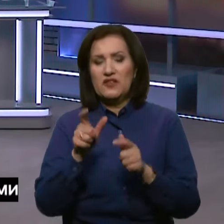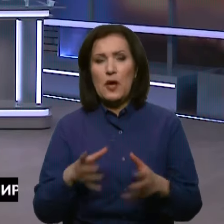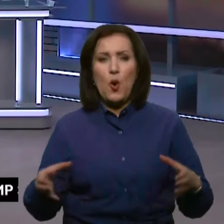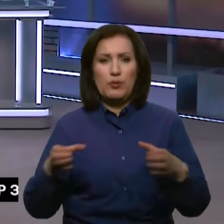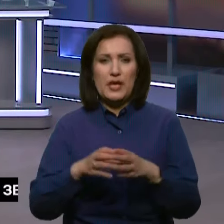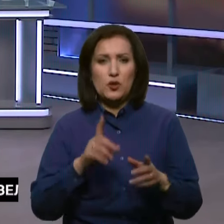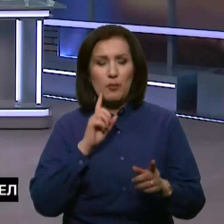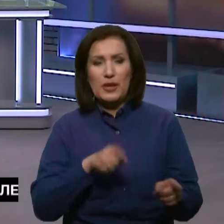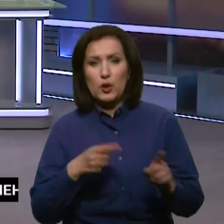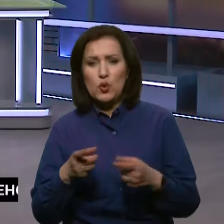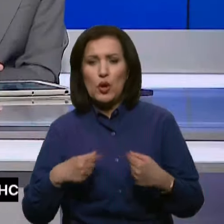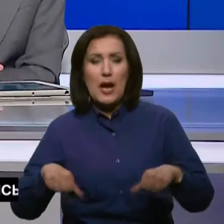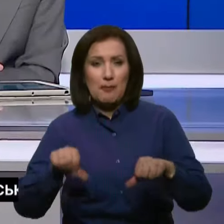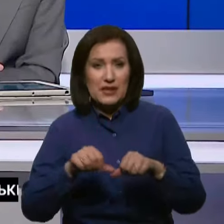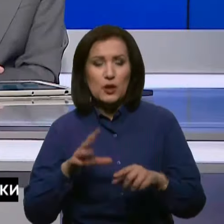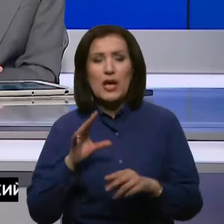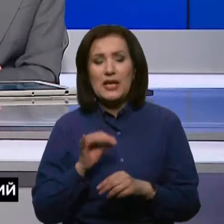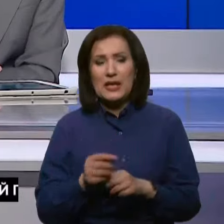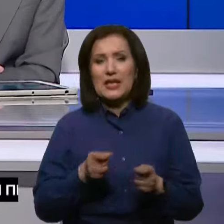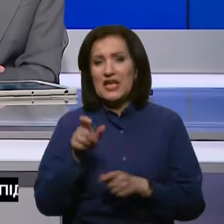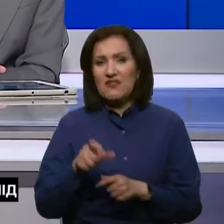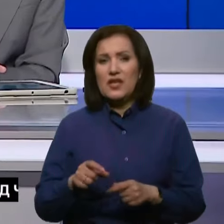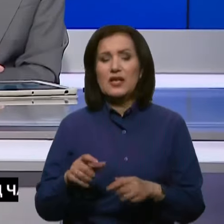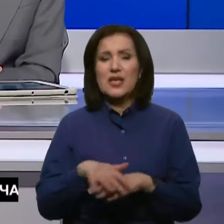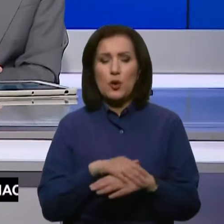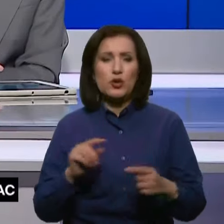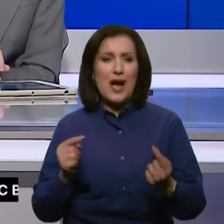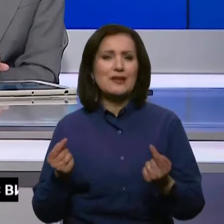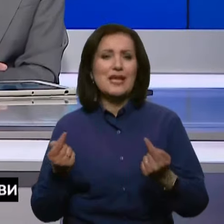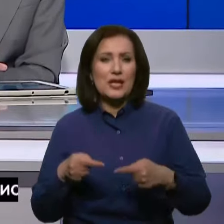керівника об'єднаного перехідного кабінету і керівник Народного антикризового управління Білорусі, був